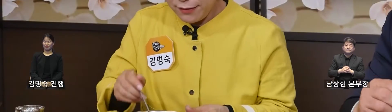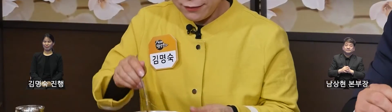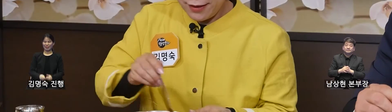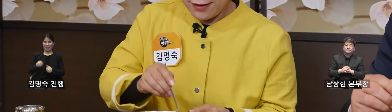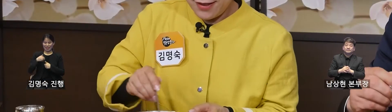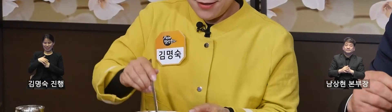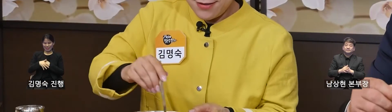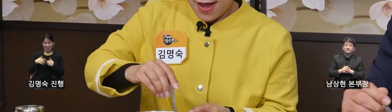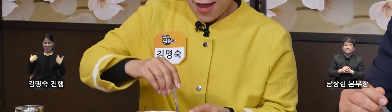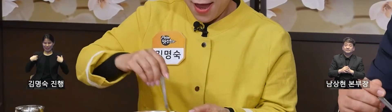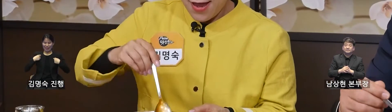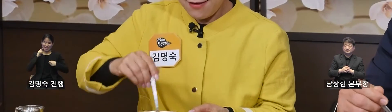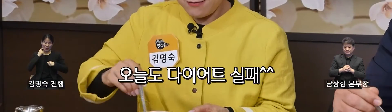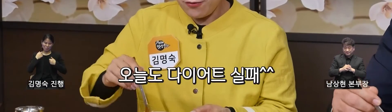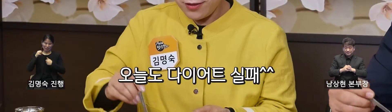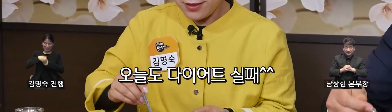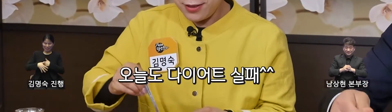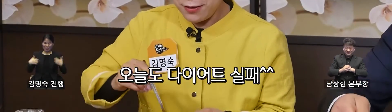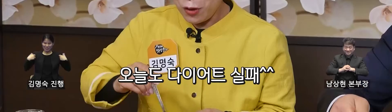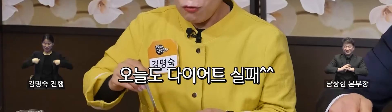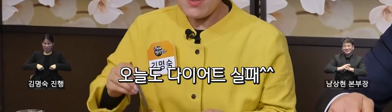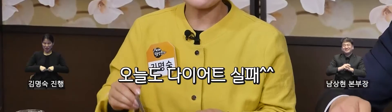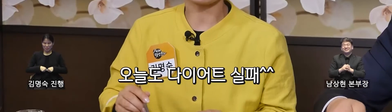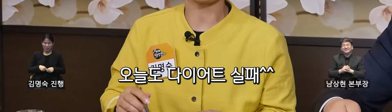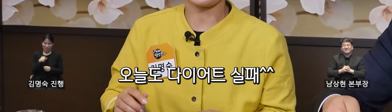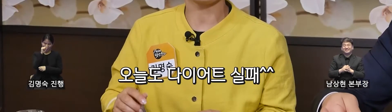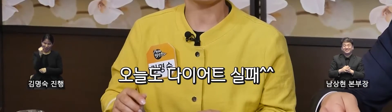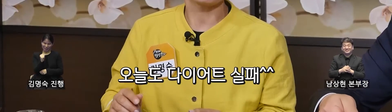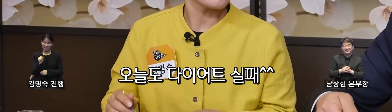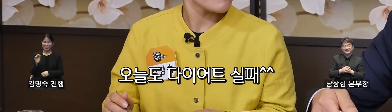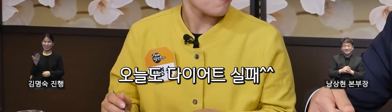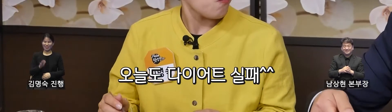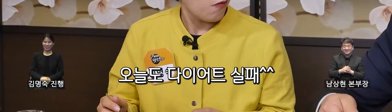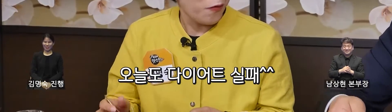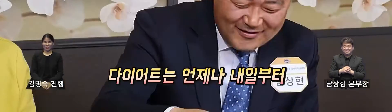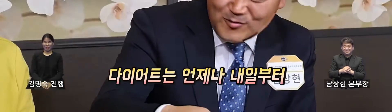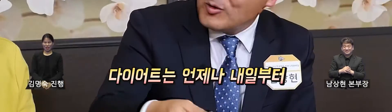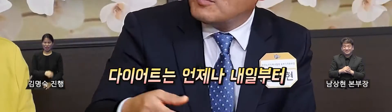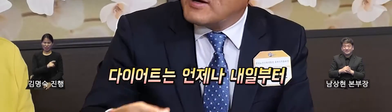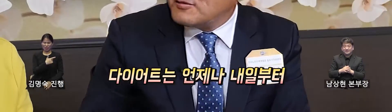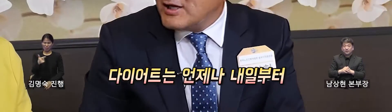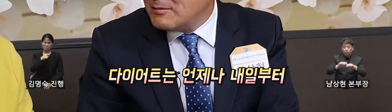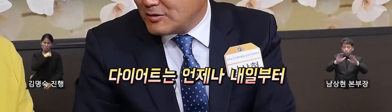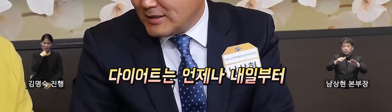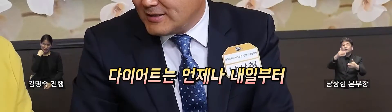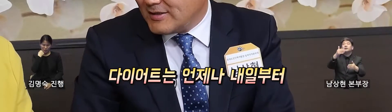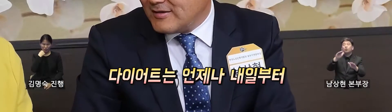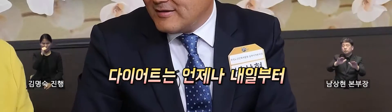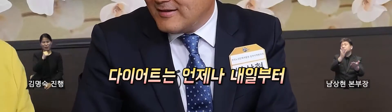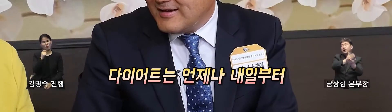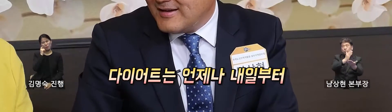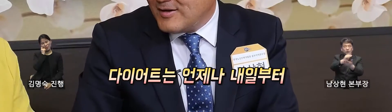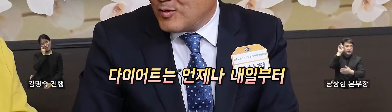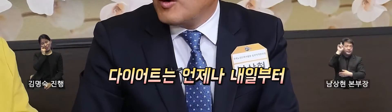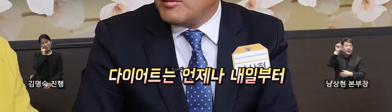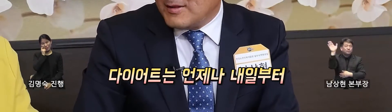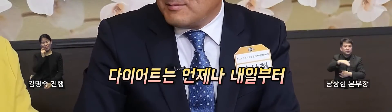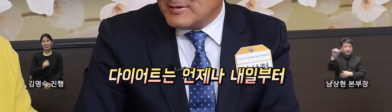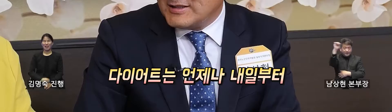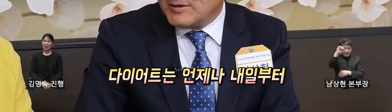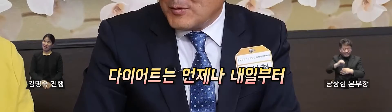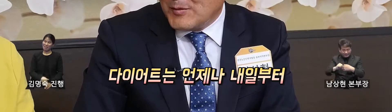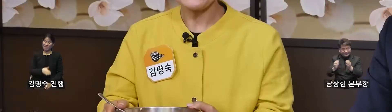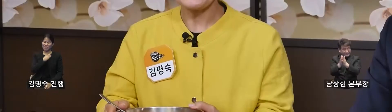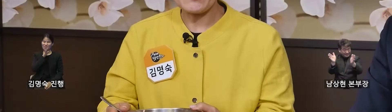입으려면 다이어트 해야 되는데 너무 맛있어서 다이어트는 못하겠고 네, 오늘 빼고 내일부터 하시죠. 아 그럴까요?